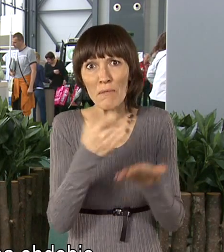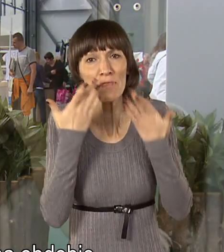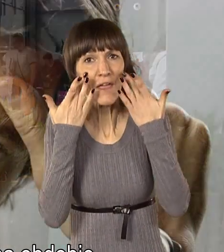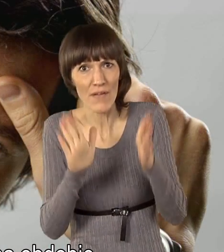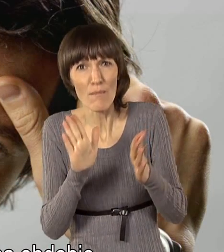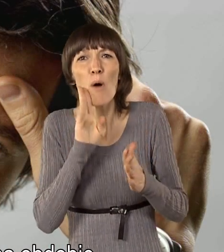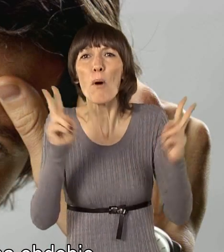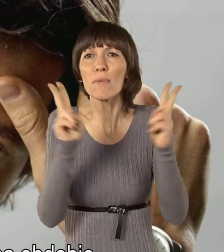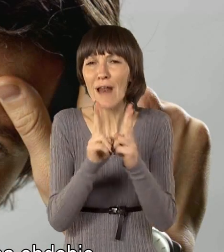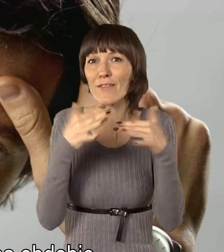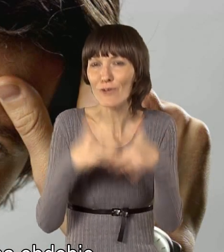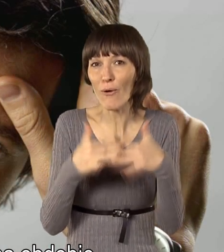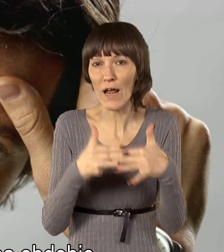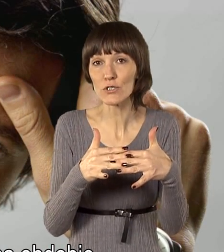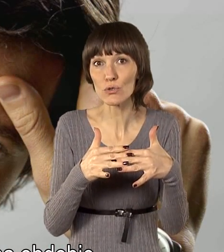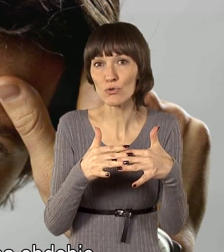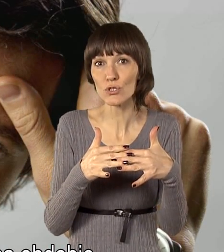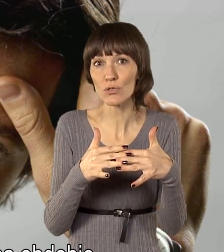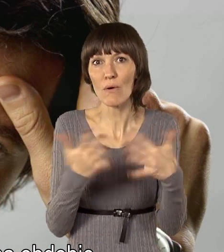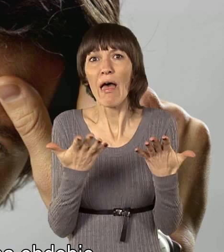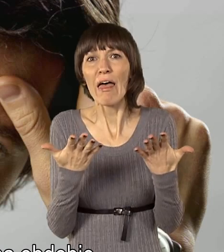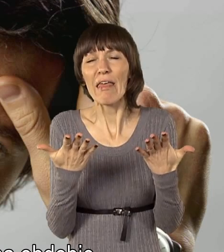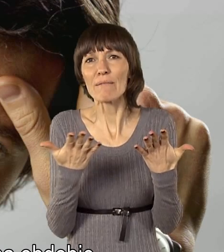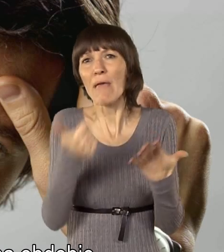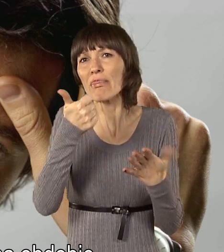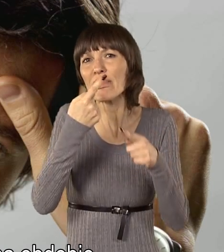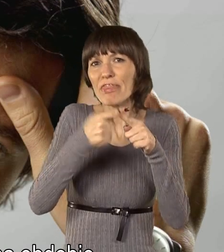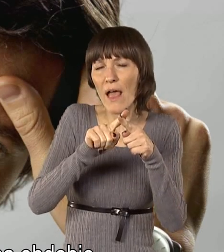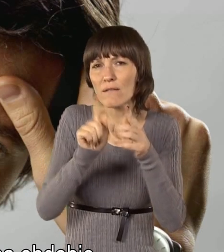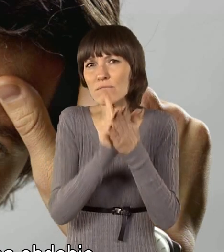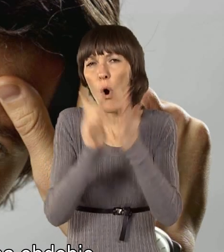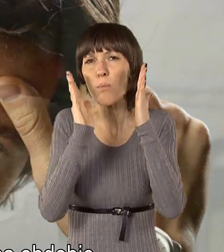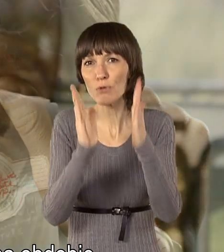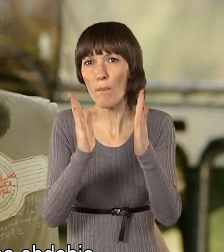bom omejil nekje na neko obdobje,